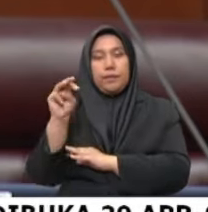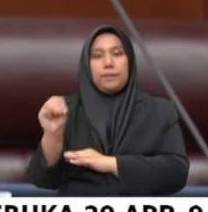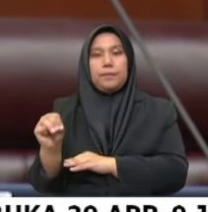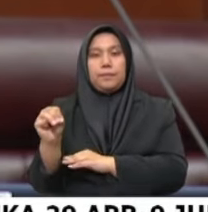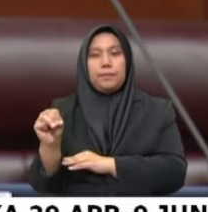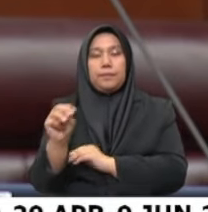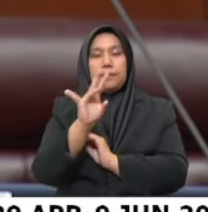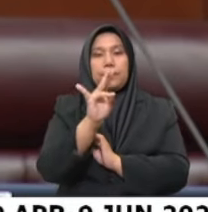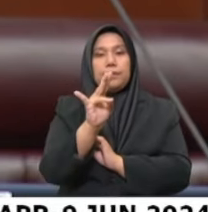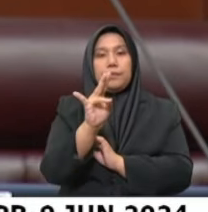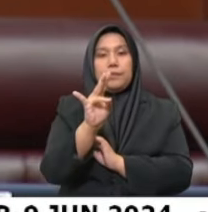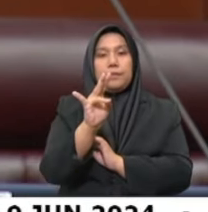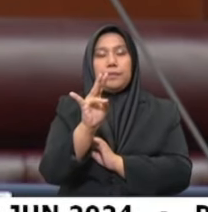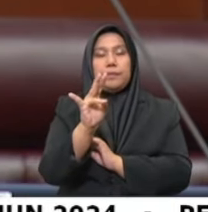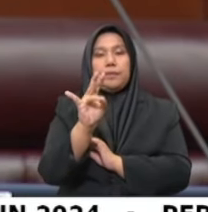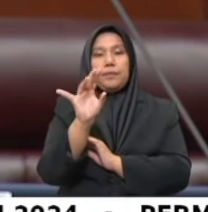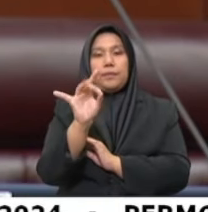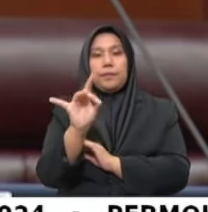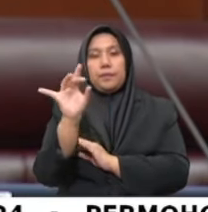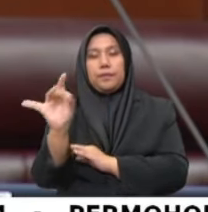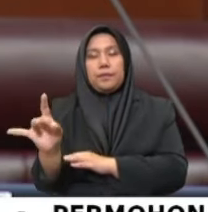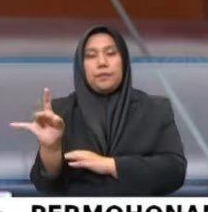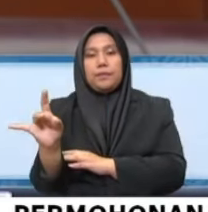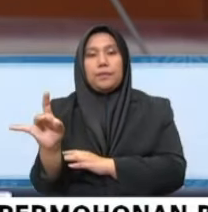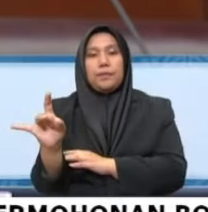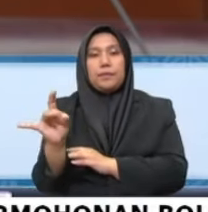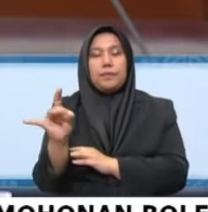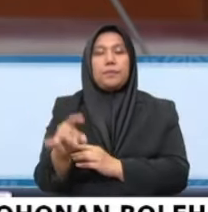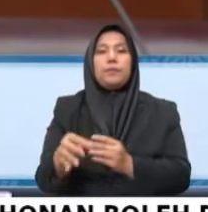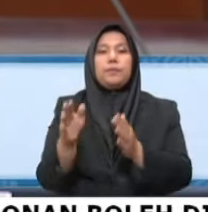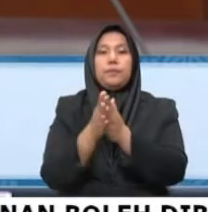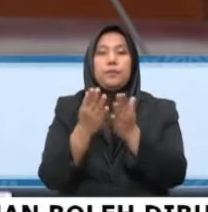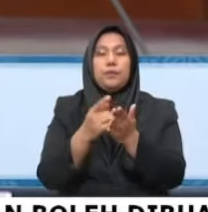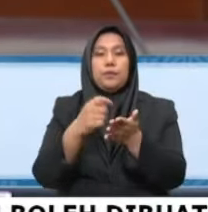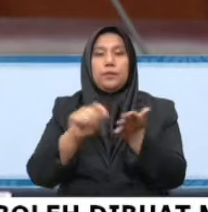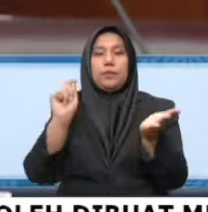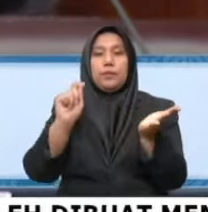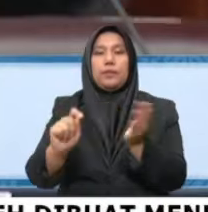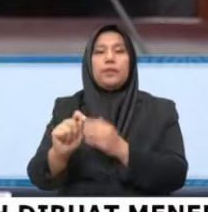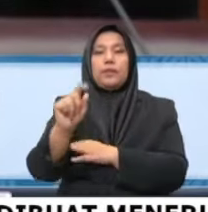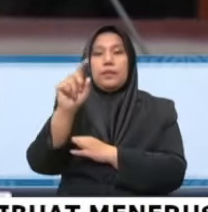sebanyak 788 buah buku teks digital serta menyediakan sebanyak